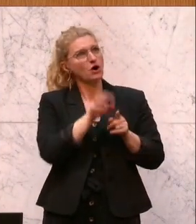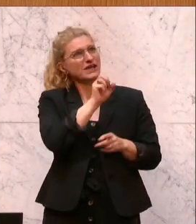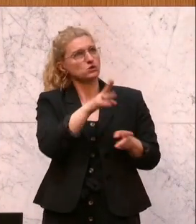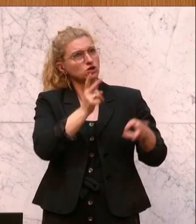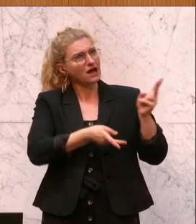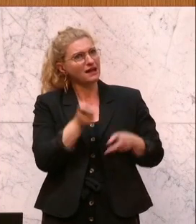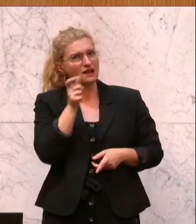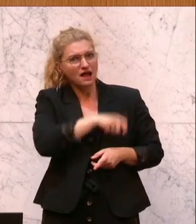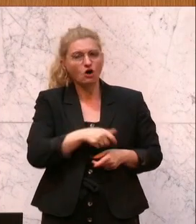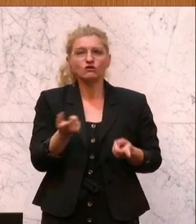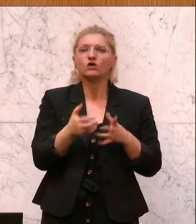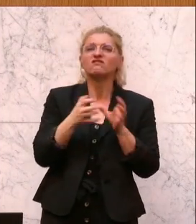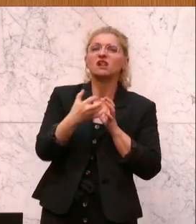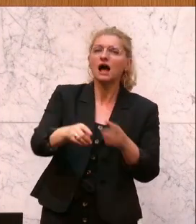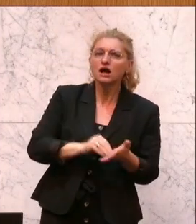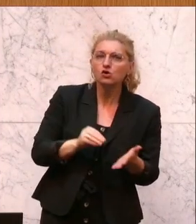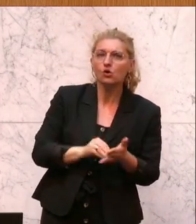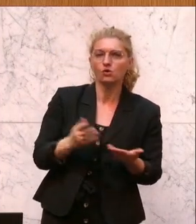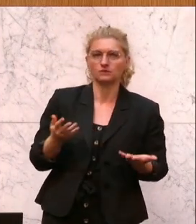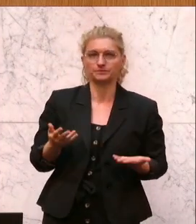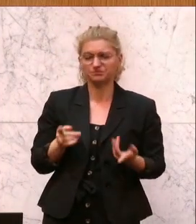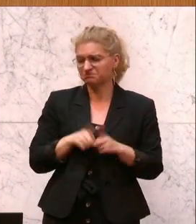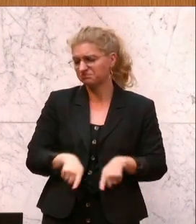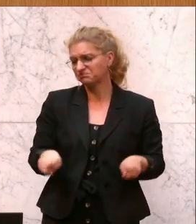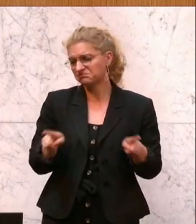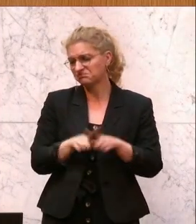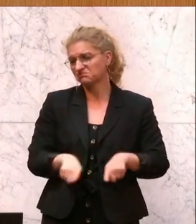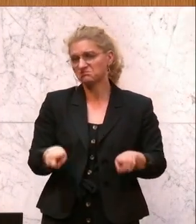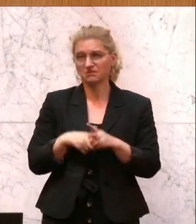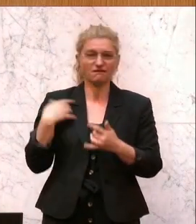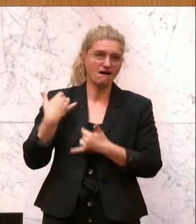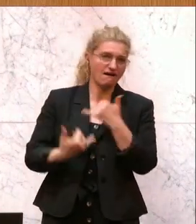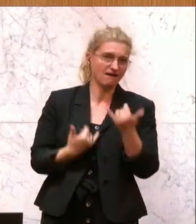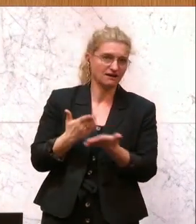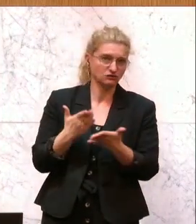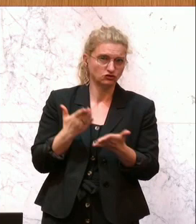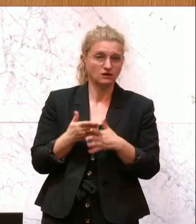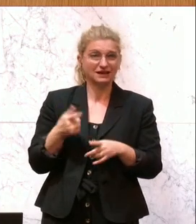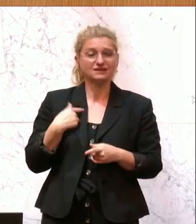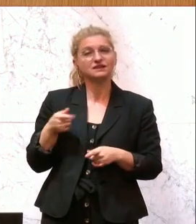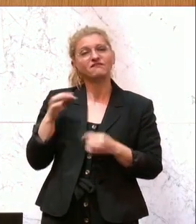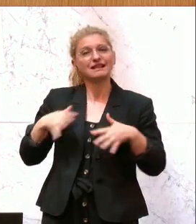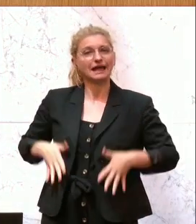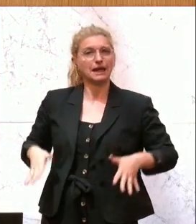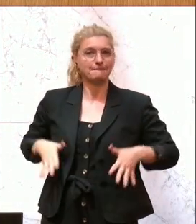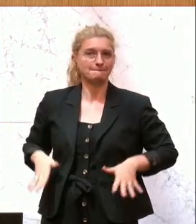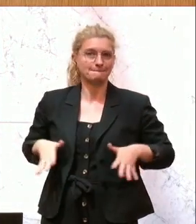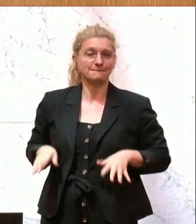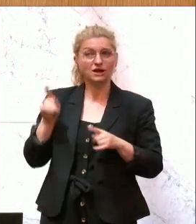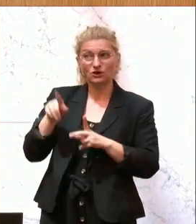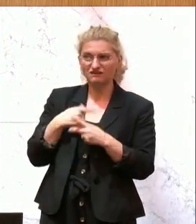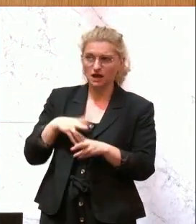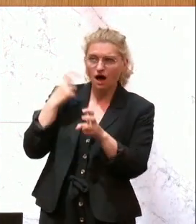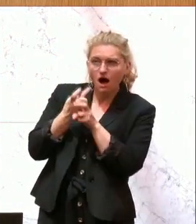das in irgendeiner Form noch geht. So läuft die ganze Diskussion seit Jahren. Hätten wir uns im Fall der Krim härter eingesetzt